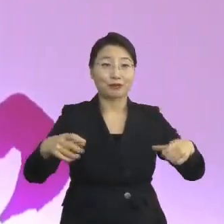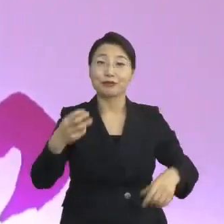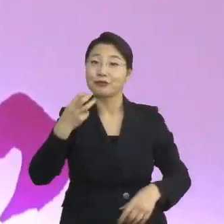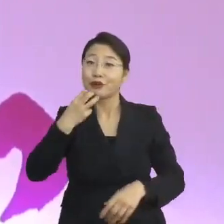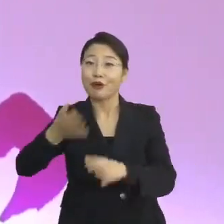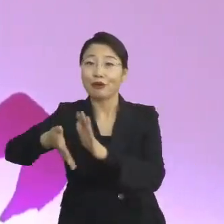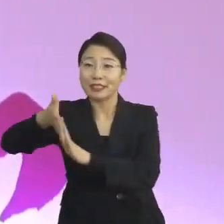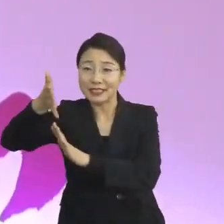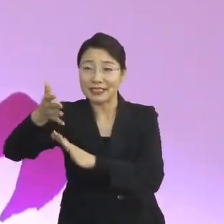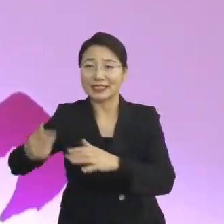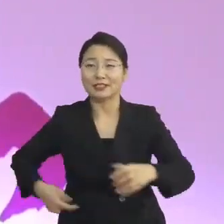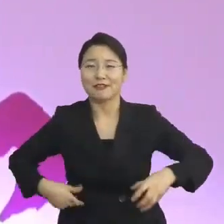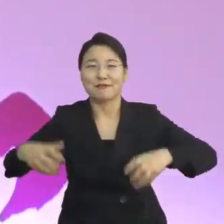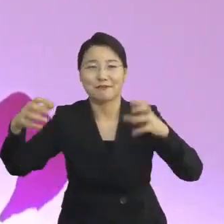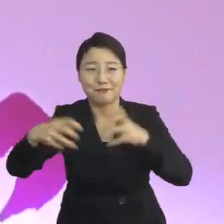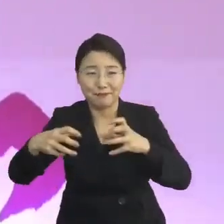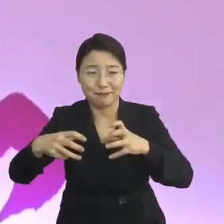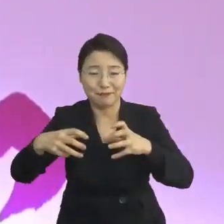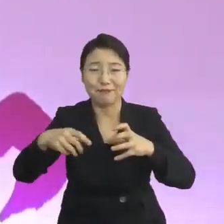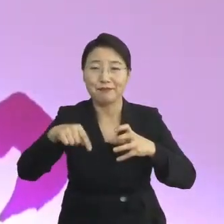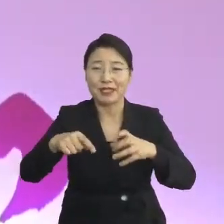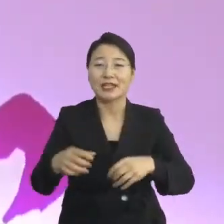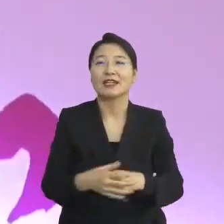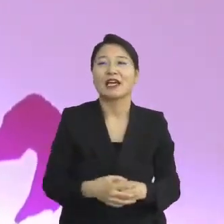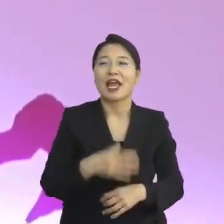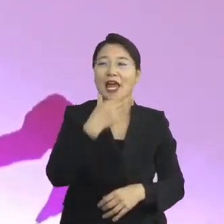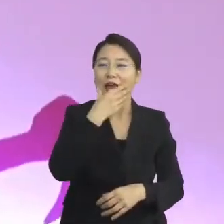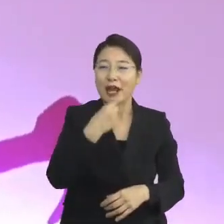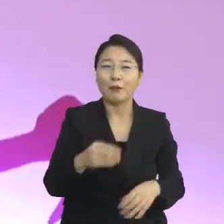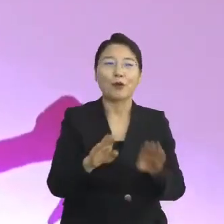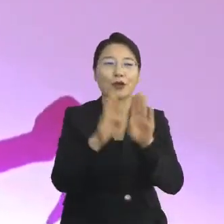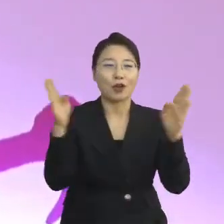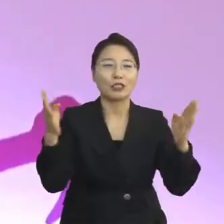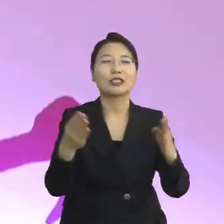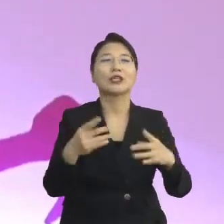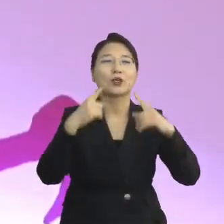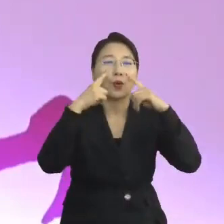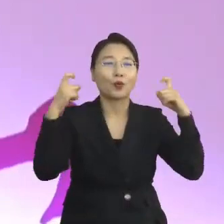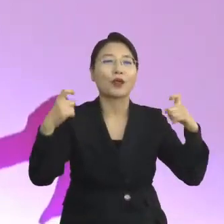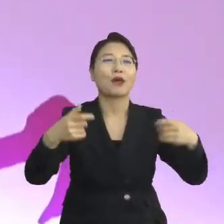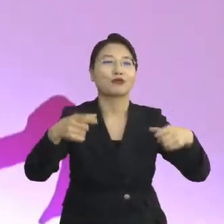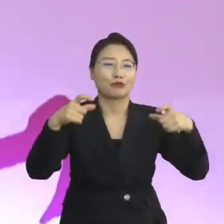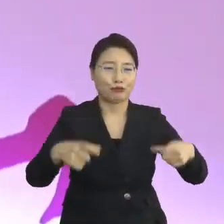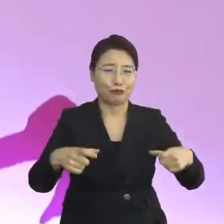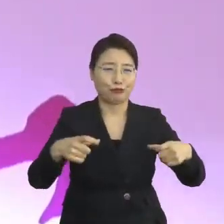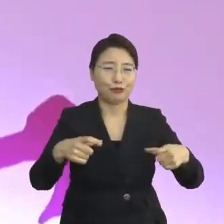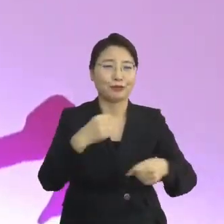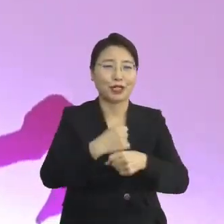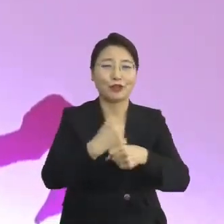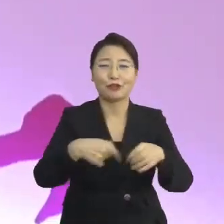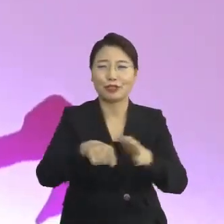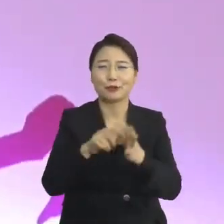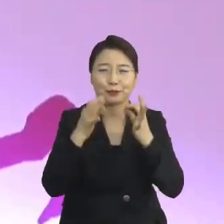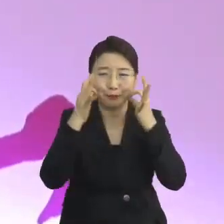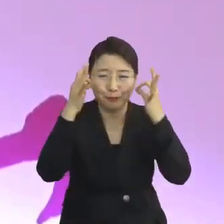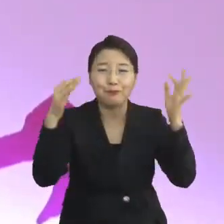서울시와 협력하여 매력특별시 행복을 여는 동대문구를 위해 최선을